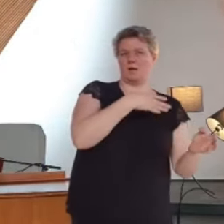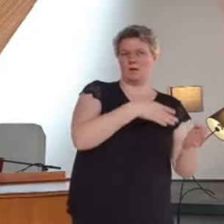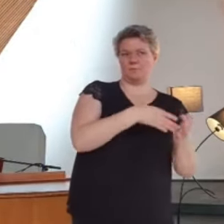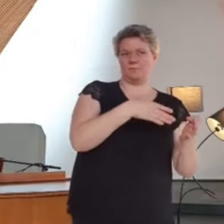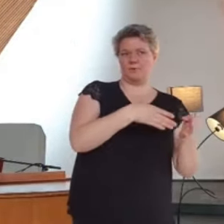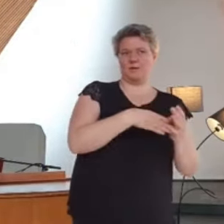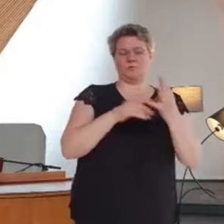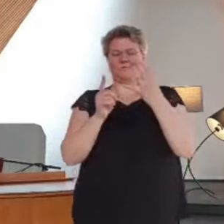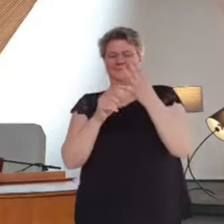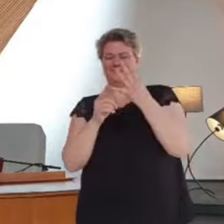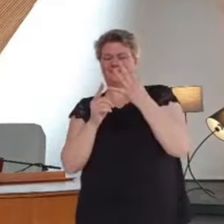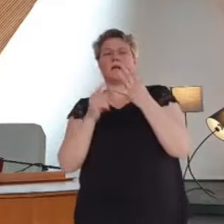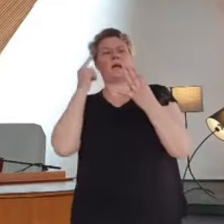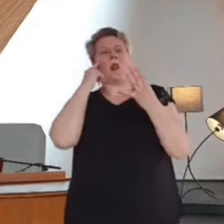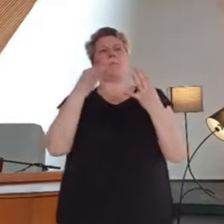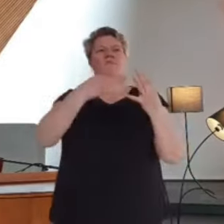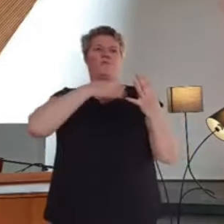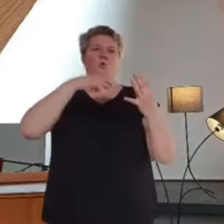uns heute zu tun.